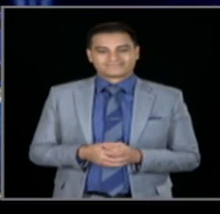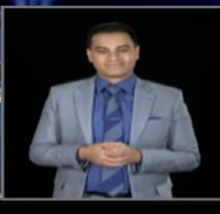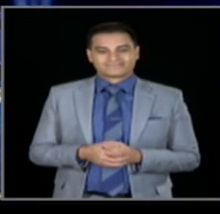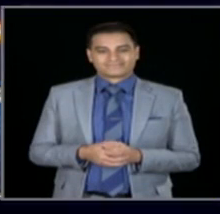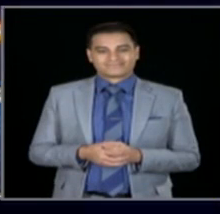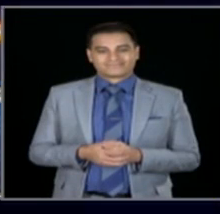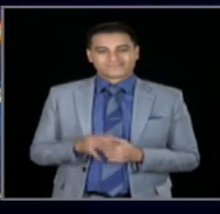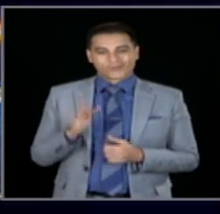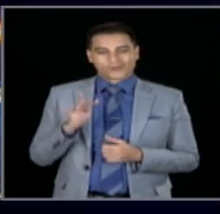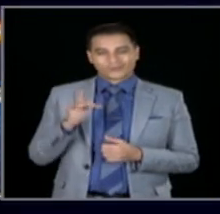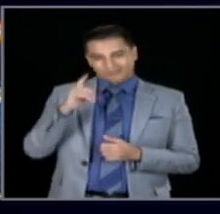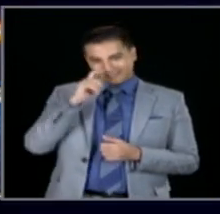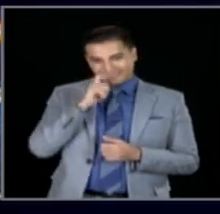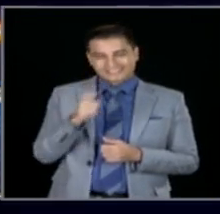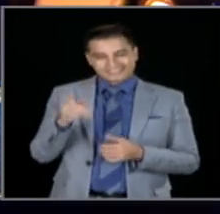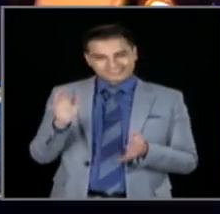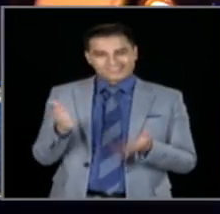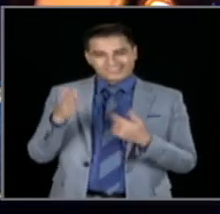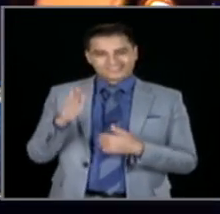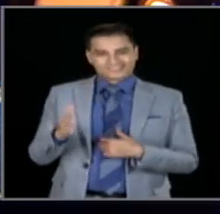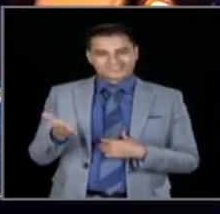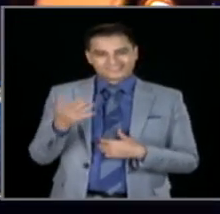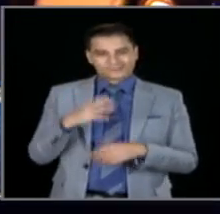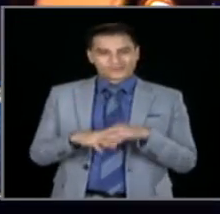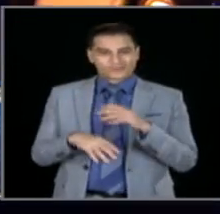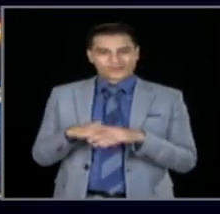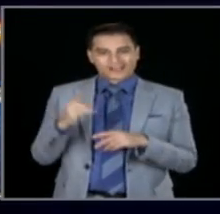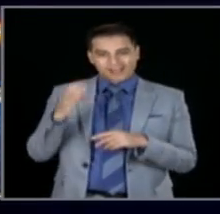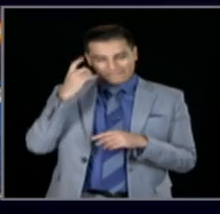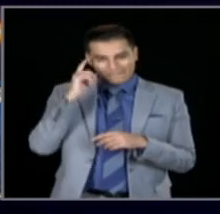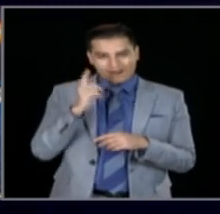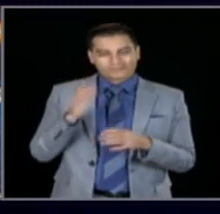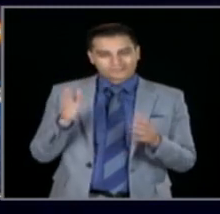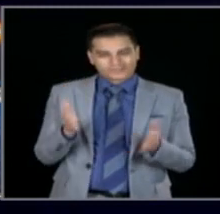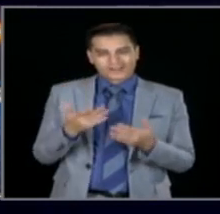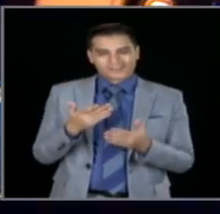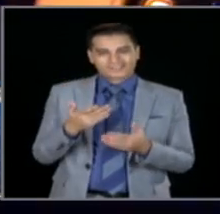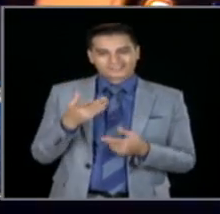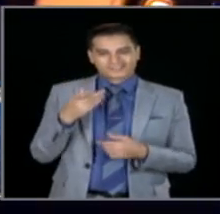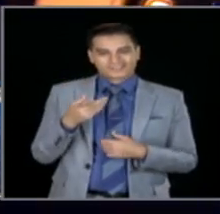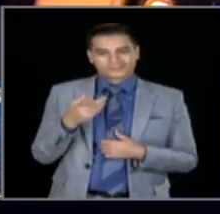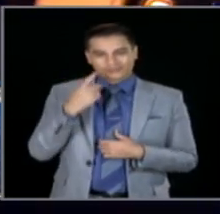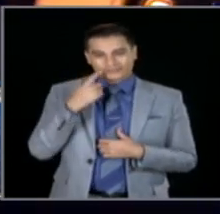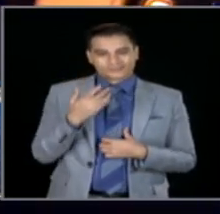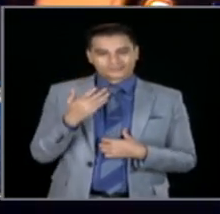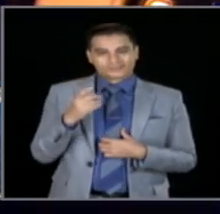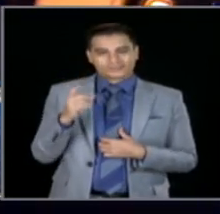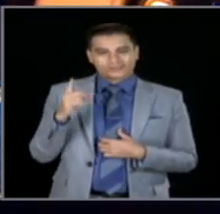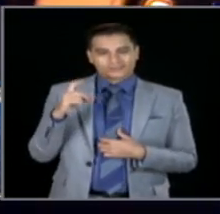اه جوزها خد القرار ايه ما عندهاش اجابه ولكن محمود خد القرار